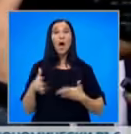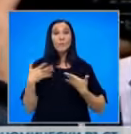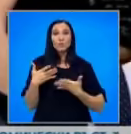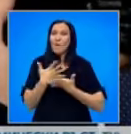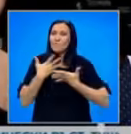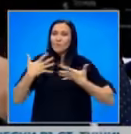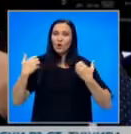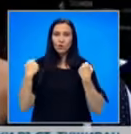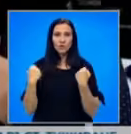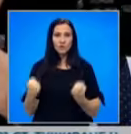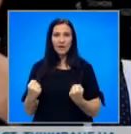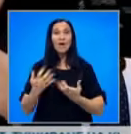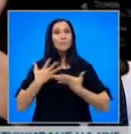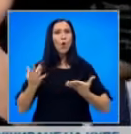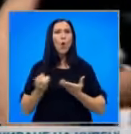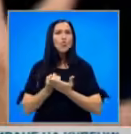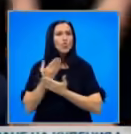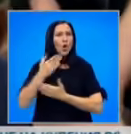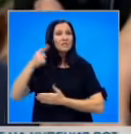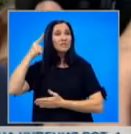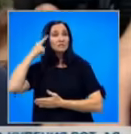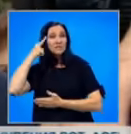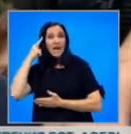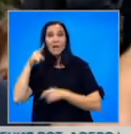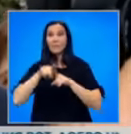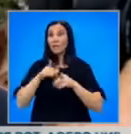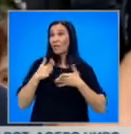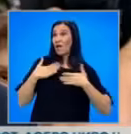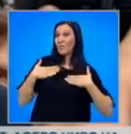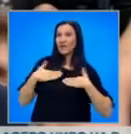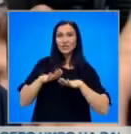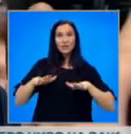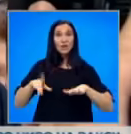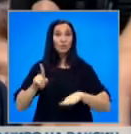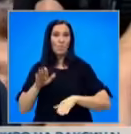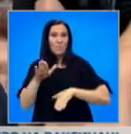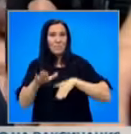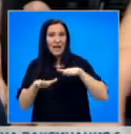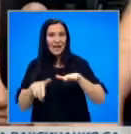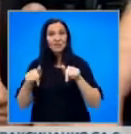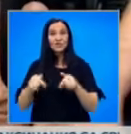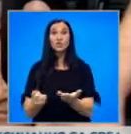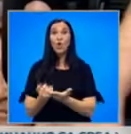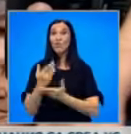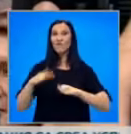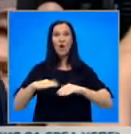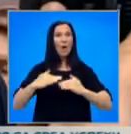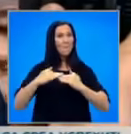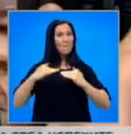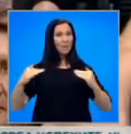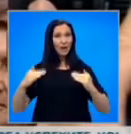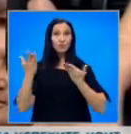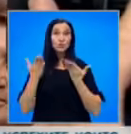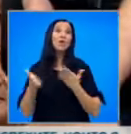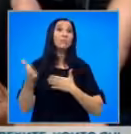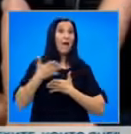Пожелавам много здраве, много нови знания, приятели на нашите деца, които прекрачват днес отново прага на училището. Най-вече